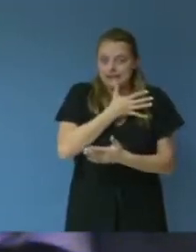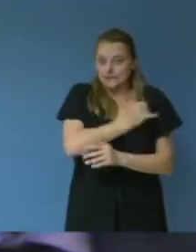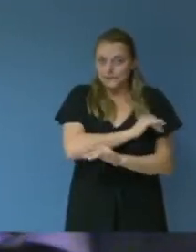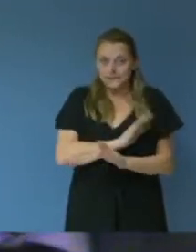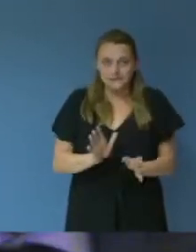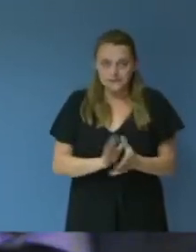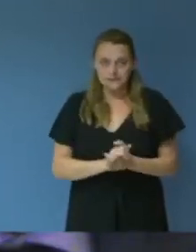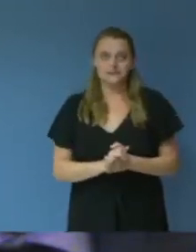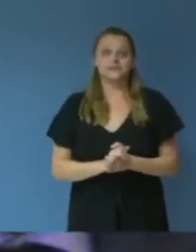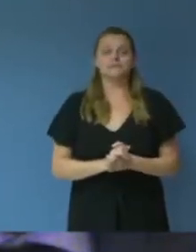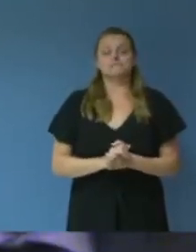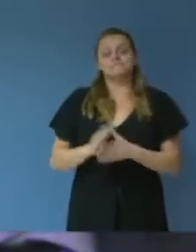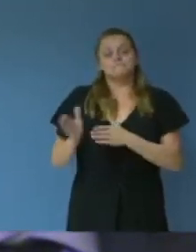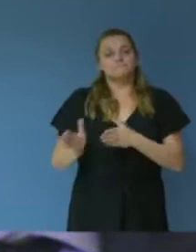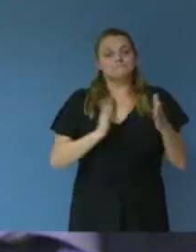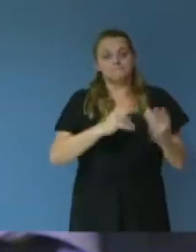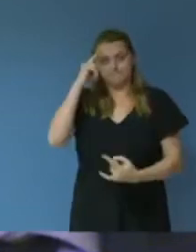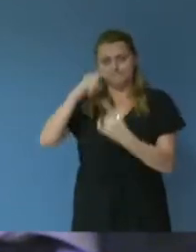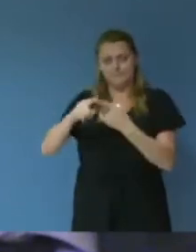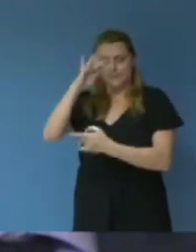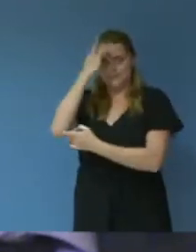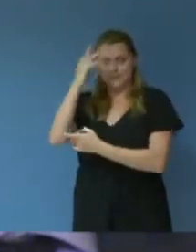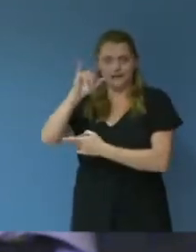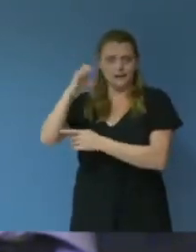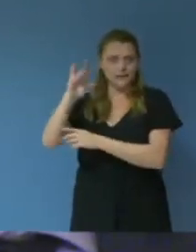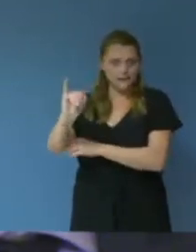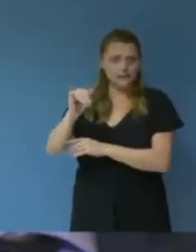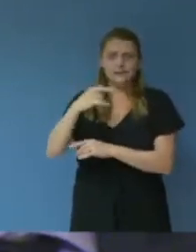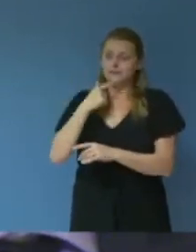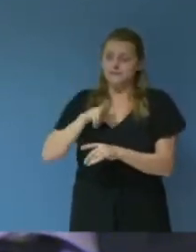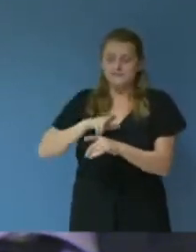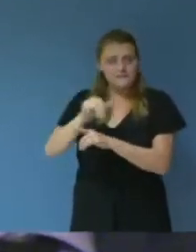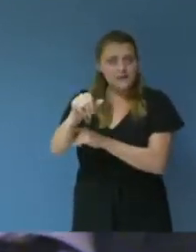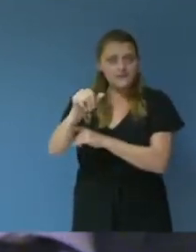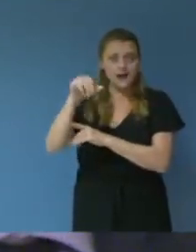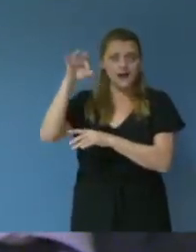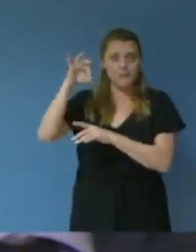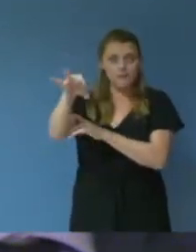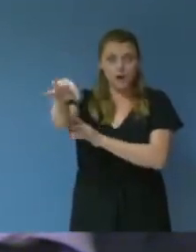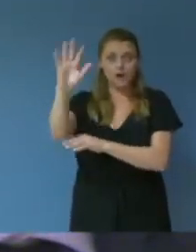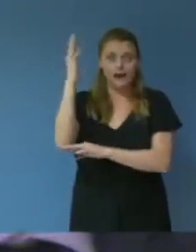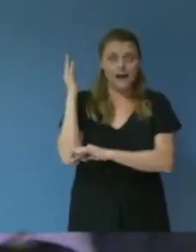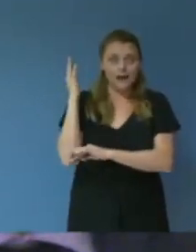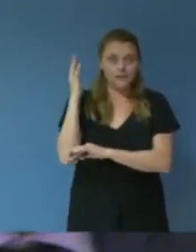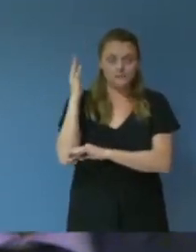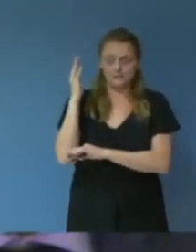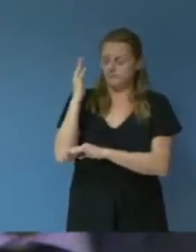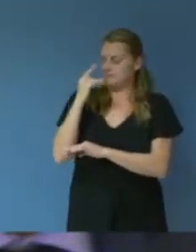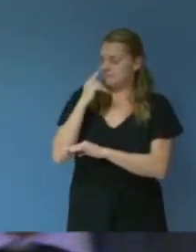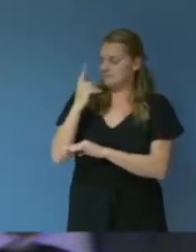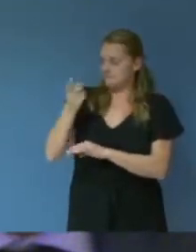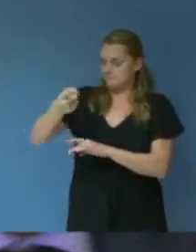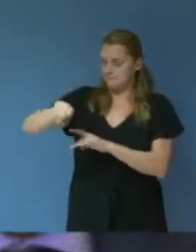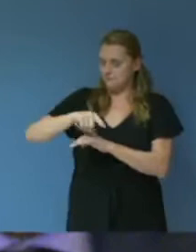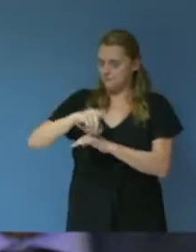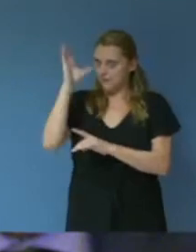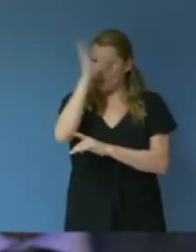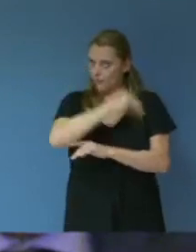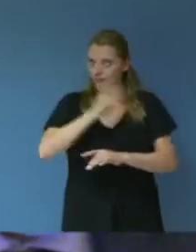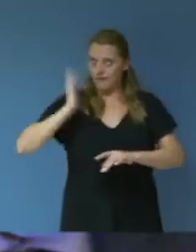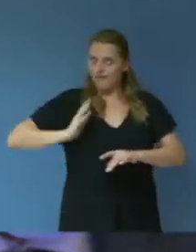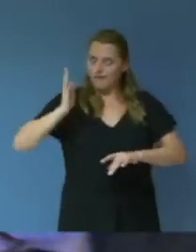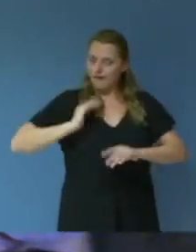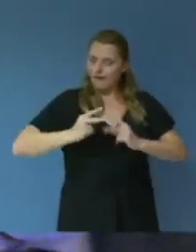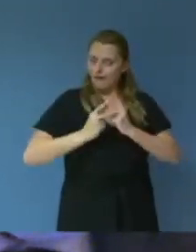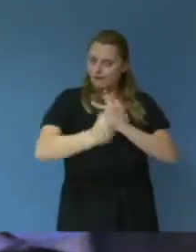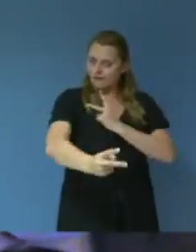Saint-Rémy, comme je l'ai dit, des arbres vont être plantés, mais j'ai l'impression qu'on oublie ce qu'était le parvis de Saint-Rémy. Moi, je n'ai pas souvenir d'avoir vu